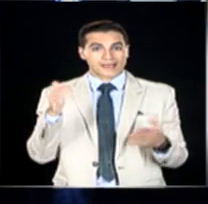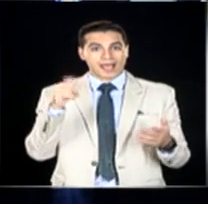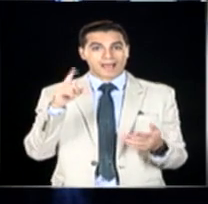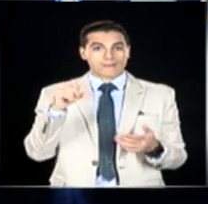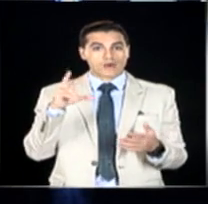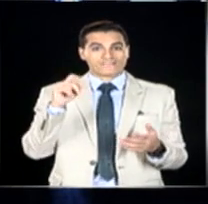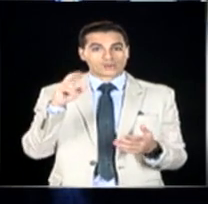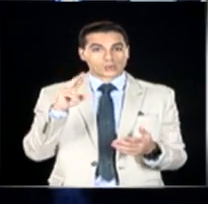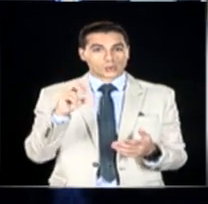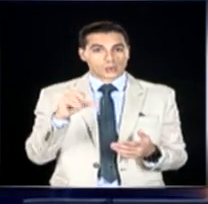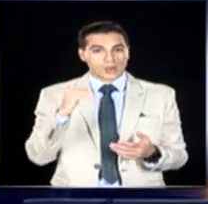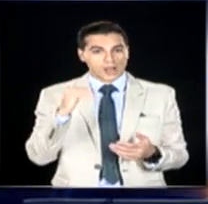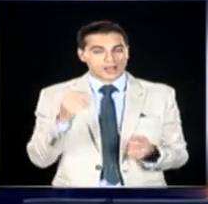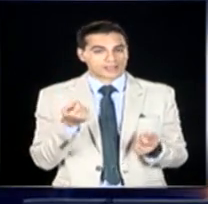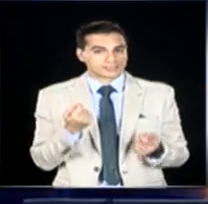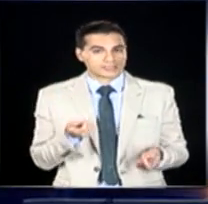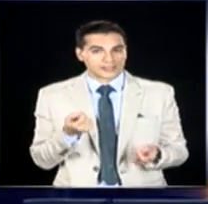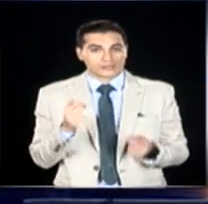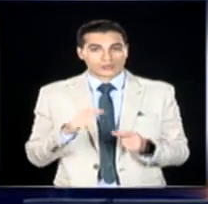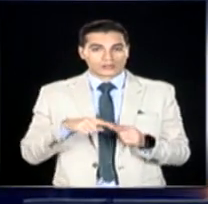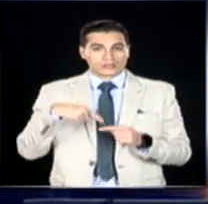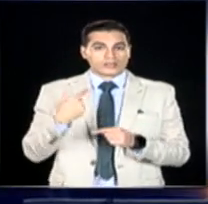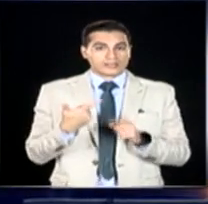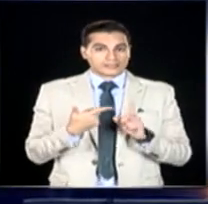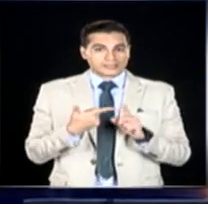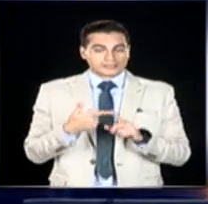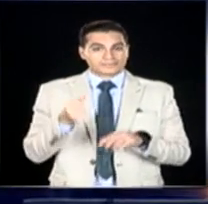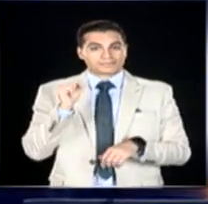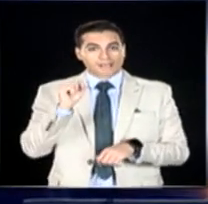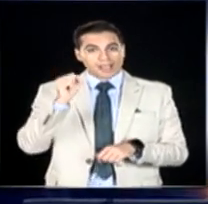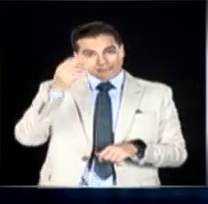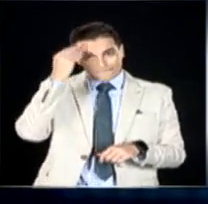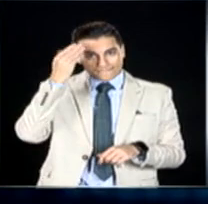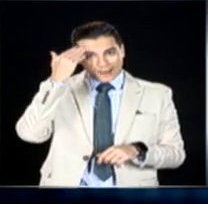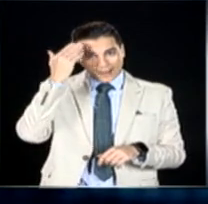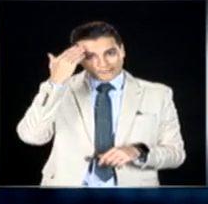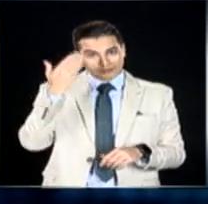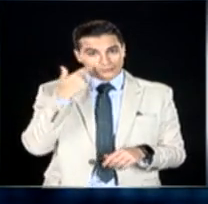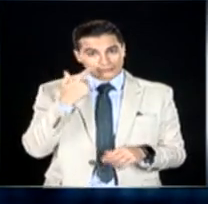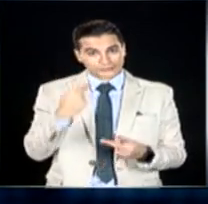الفتوح مفيش نقط. ودلوقتي مع الفقره الثانيه، فقره المعرفه.